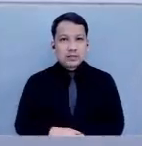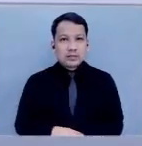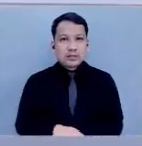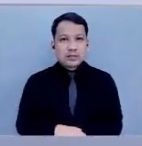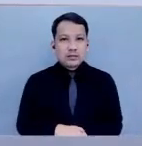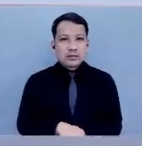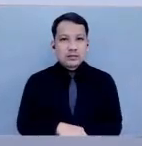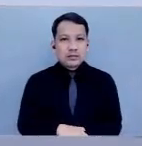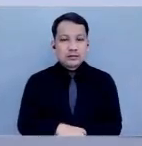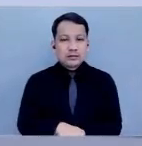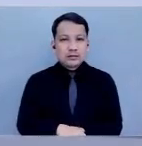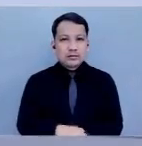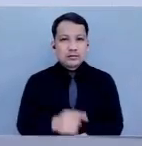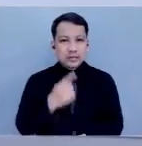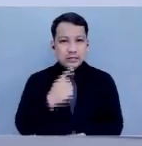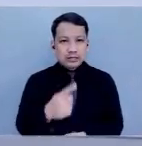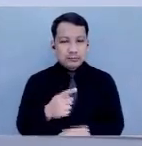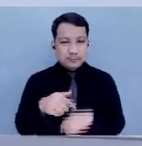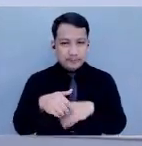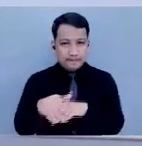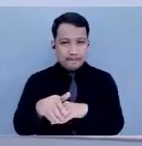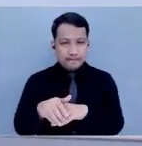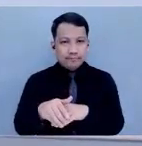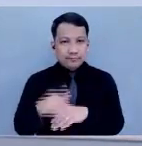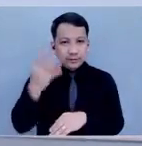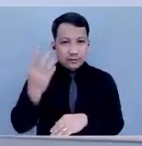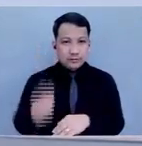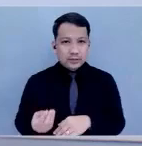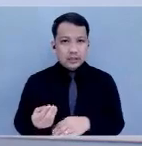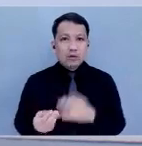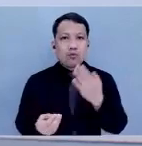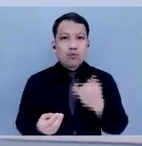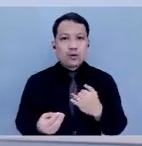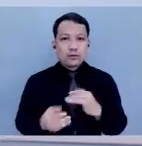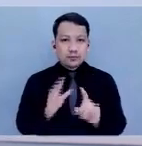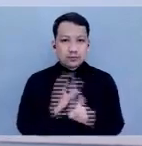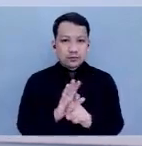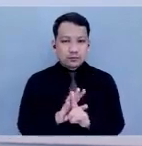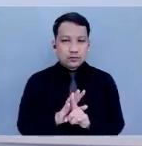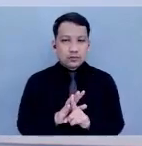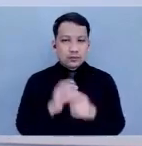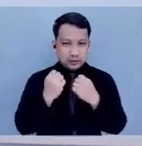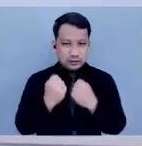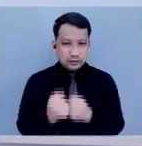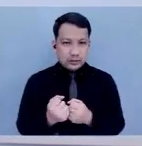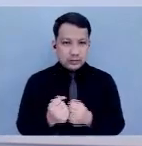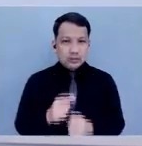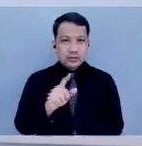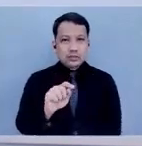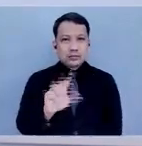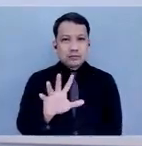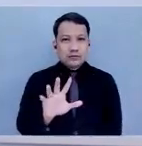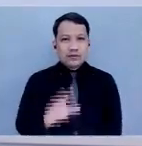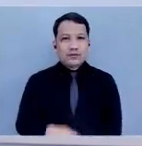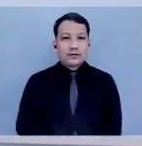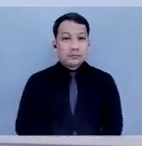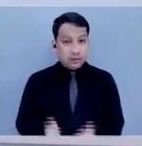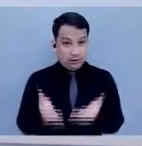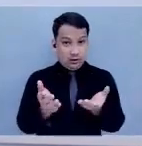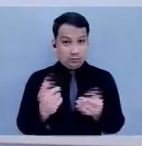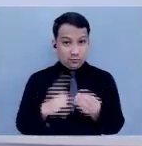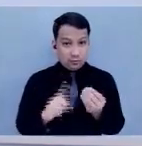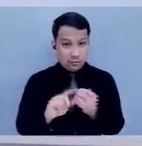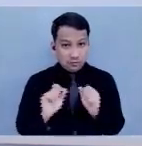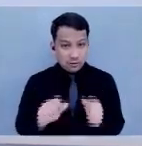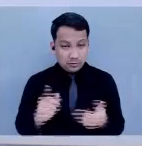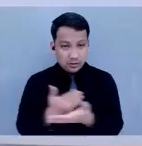Aarangkada ang kapatid caravan sa Batangas para ibida ang mas pinalakas na TV5. At ito pa, para sa mga